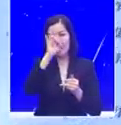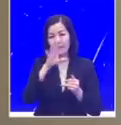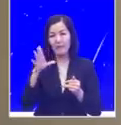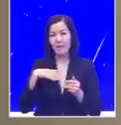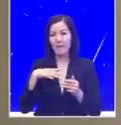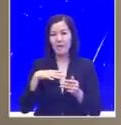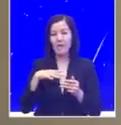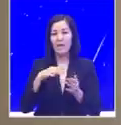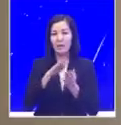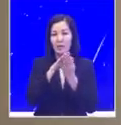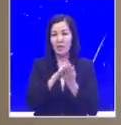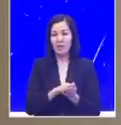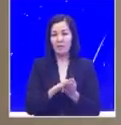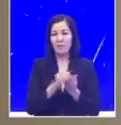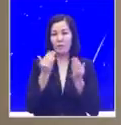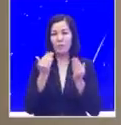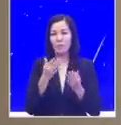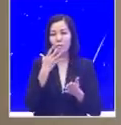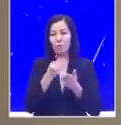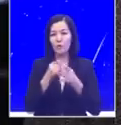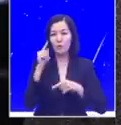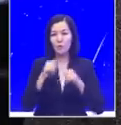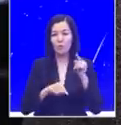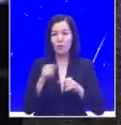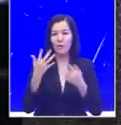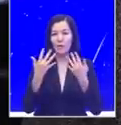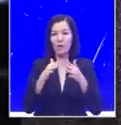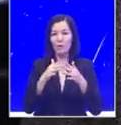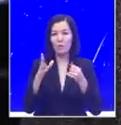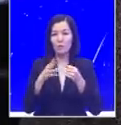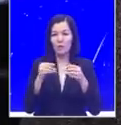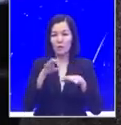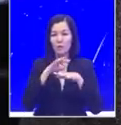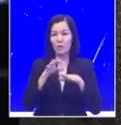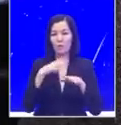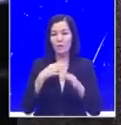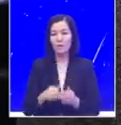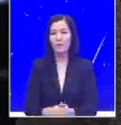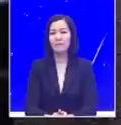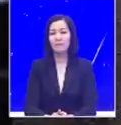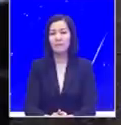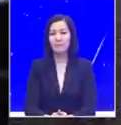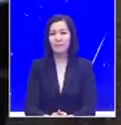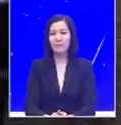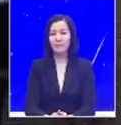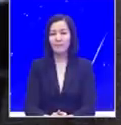шығарып салу рәсімі бүгін өзінің туған жерінде өтті. Амин Ағдайберген, Айдос Қалиев, Жетісу арнасы.